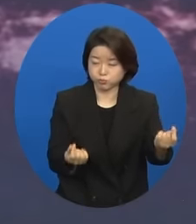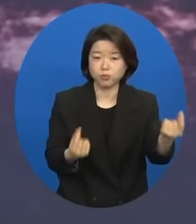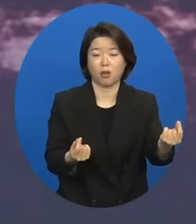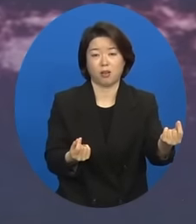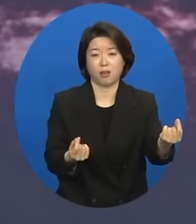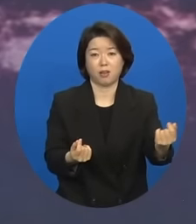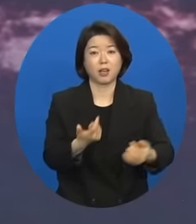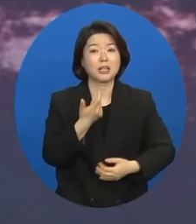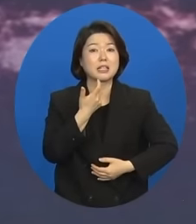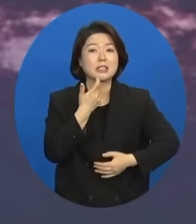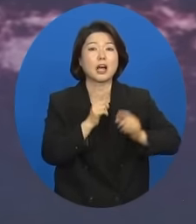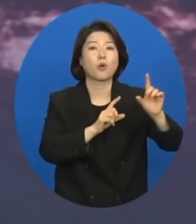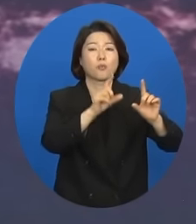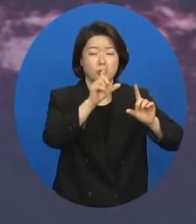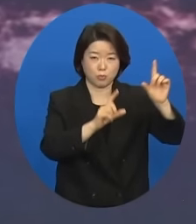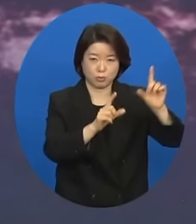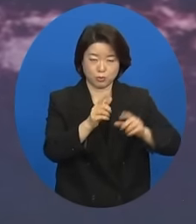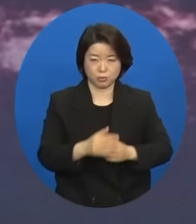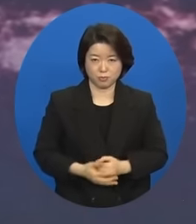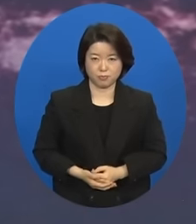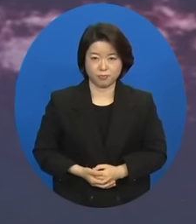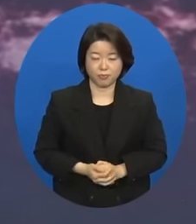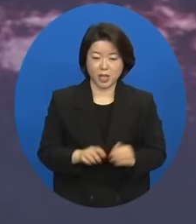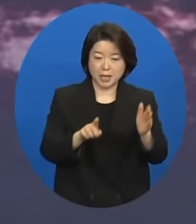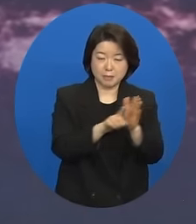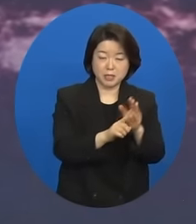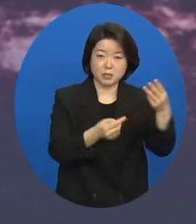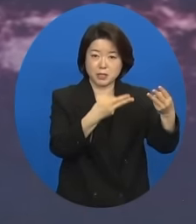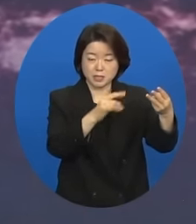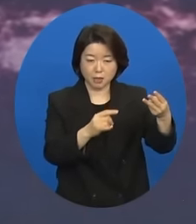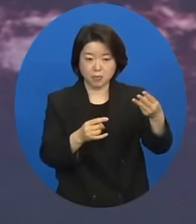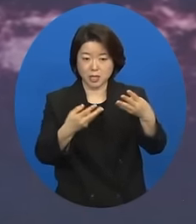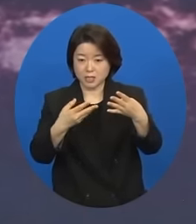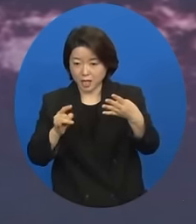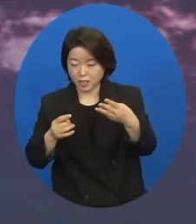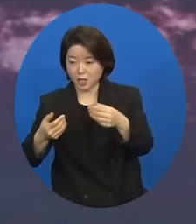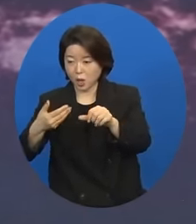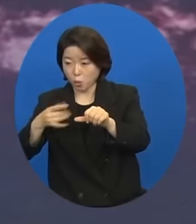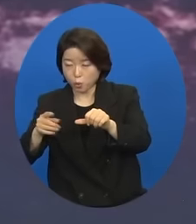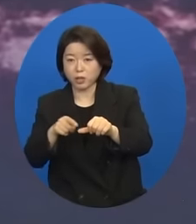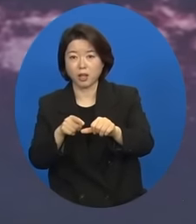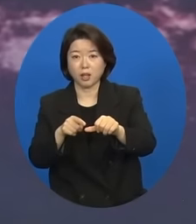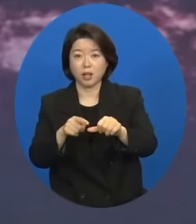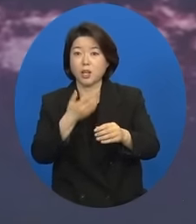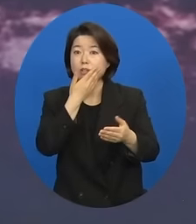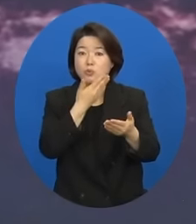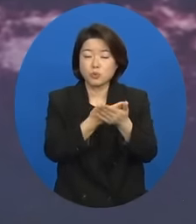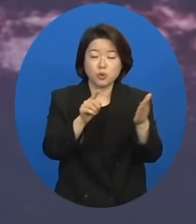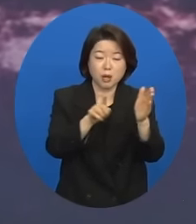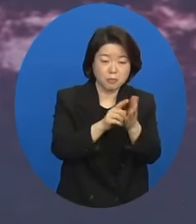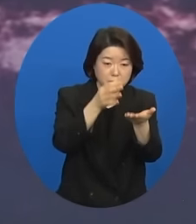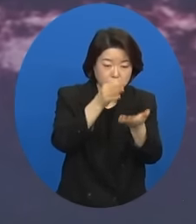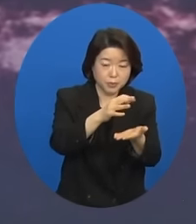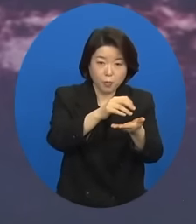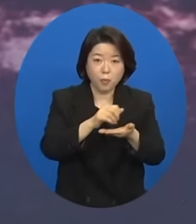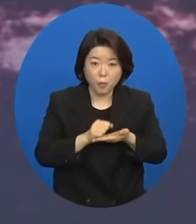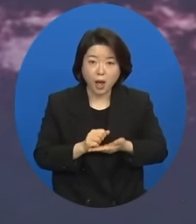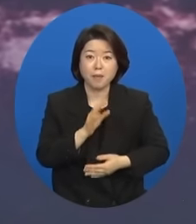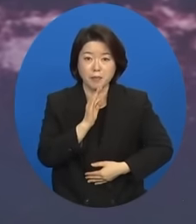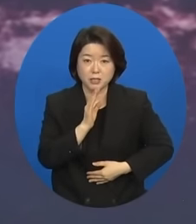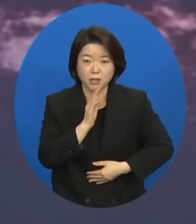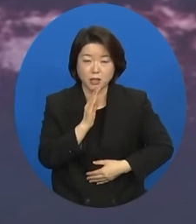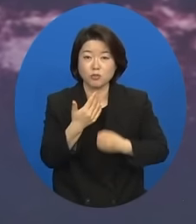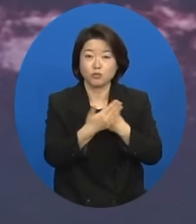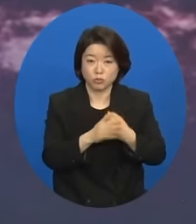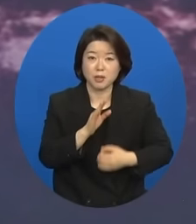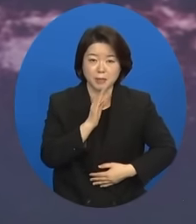있다고요 그러니까 뭐 믿음의 3대다 4대다 5대 너무 중요한 믿음의 유산이 참 정말 블레싱 이거든요 그러나